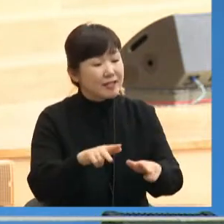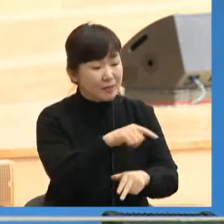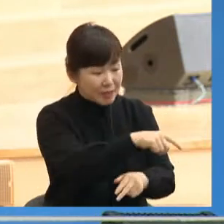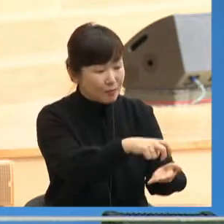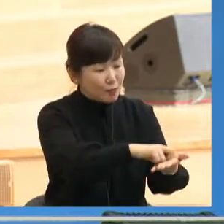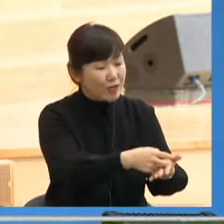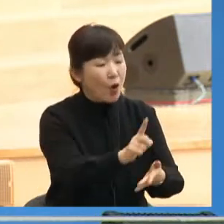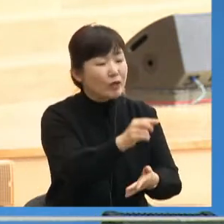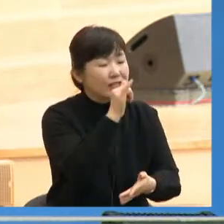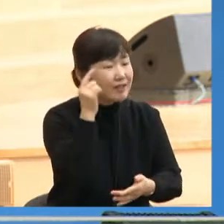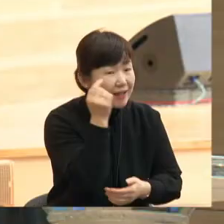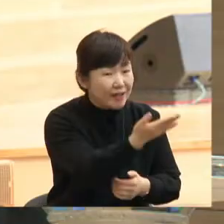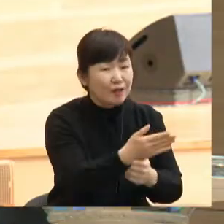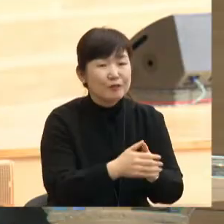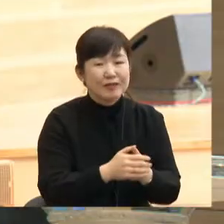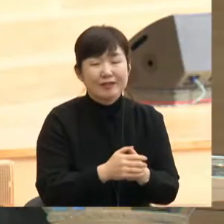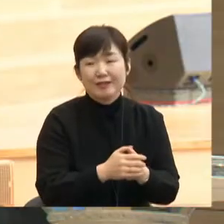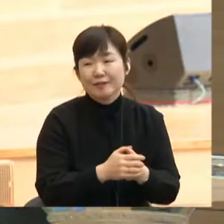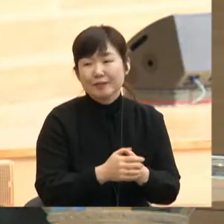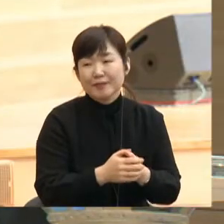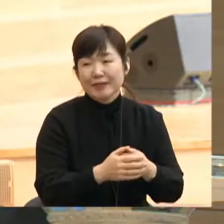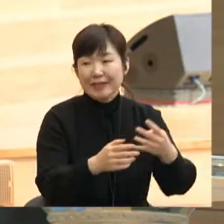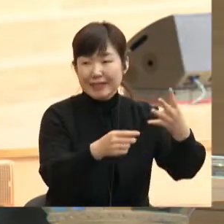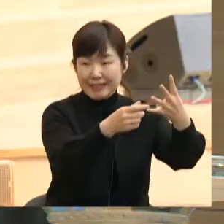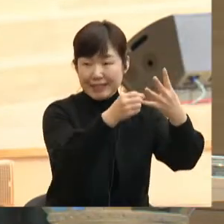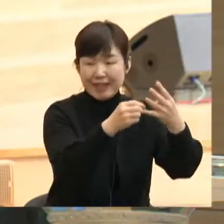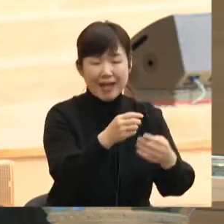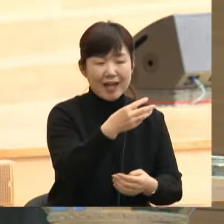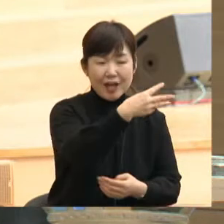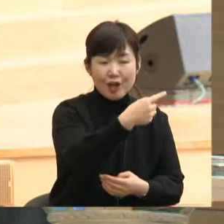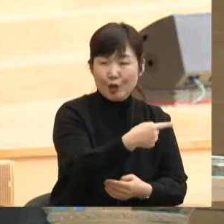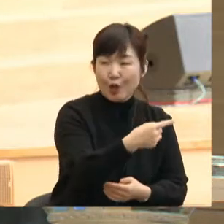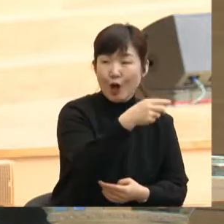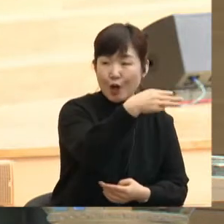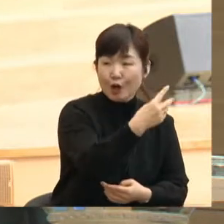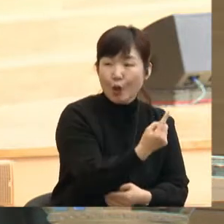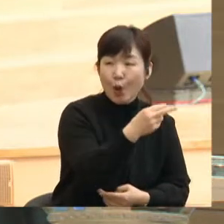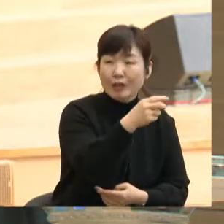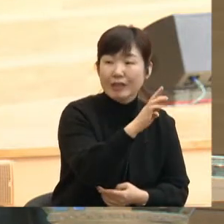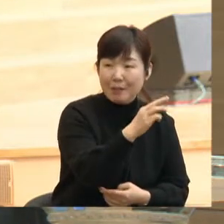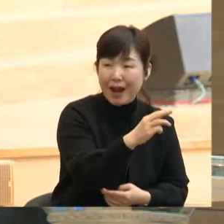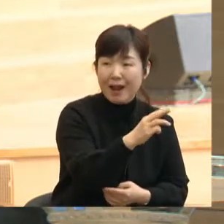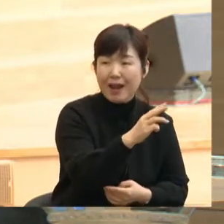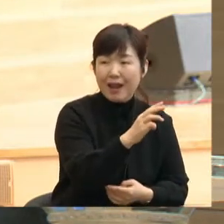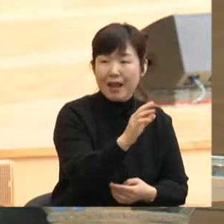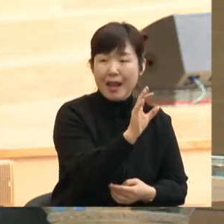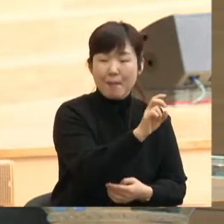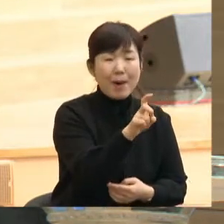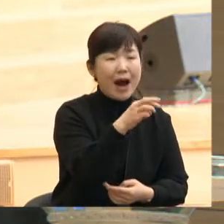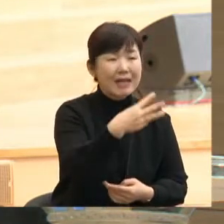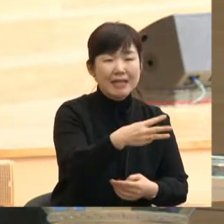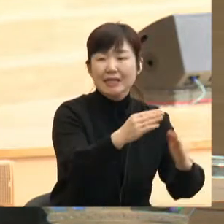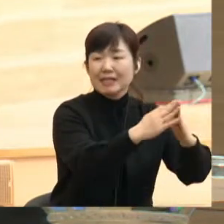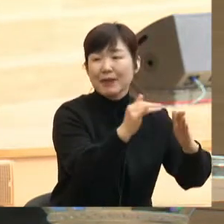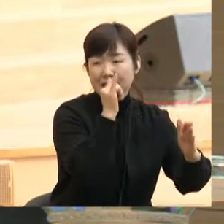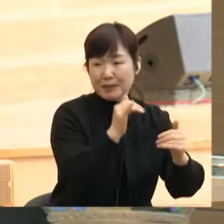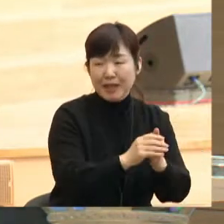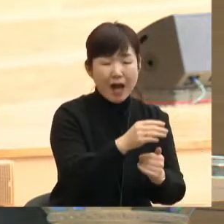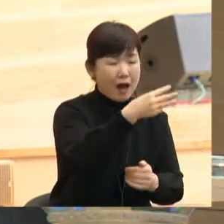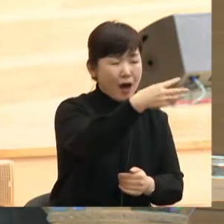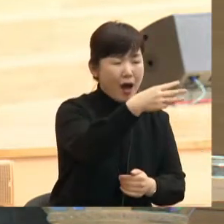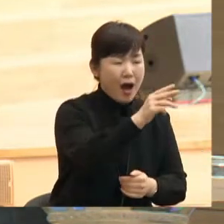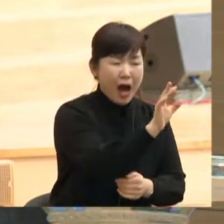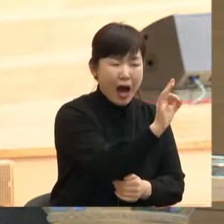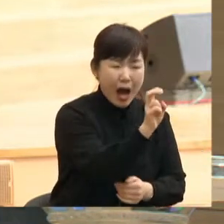어디 있는지 물어요. 4절에 이렇게 얘기하죠. 로드발 암미엘의 아들 마길의 집에 있나이다. 여러분, 암미엘도 사람